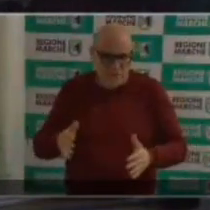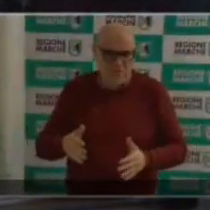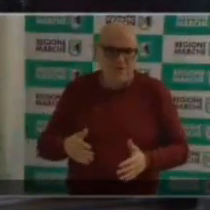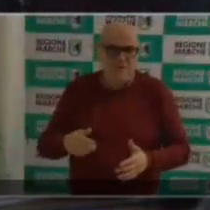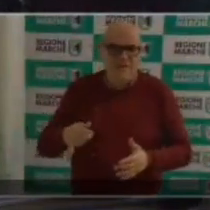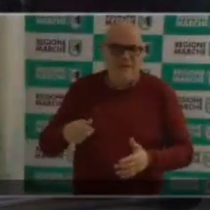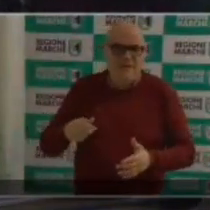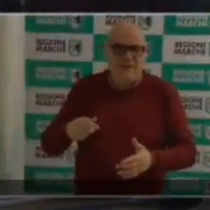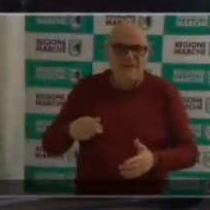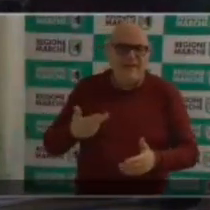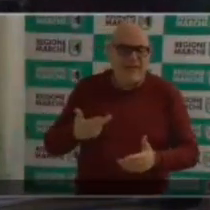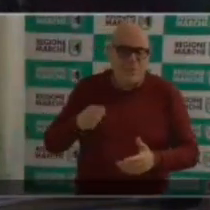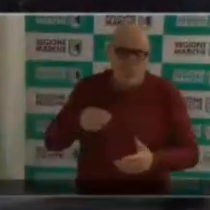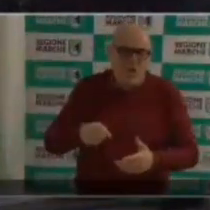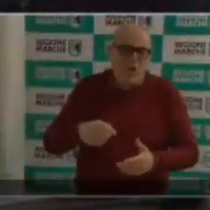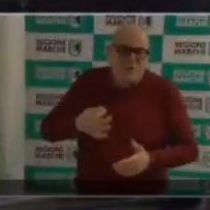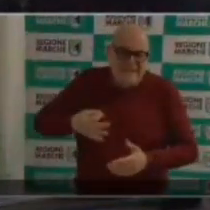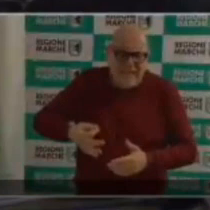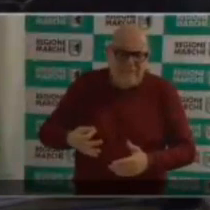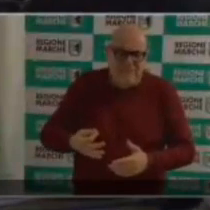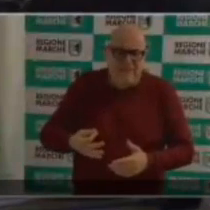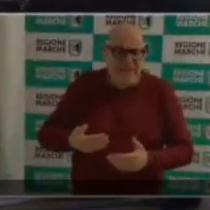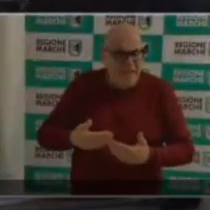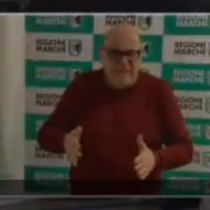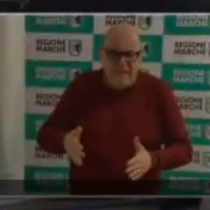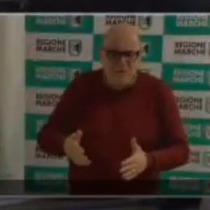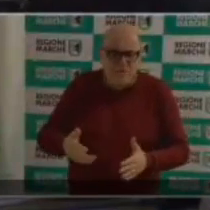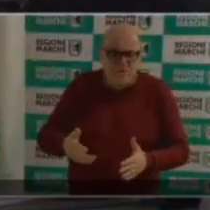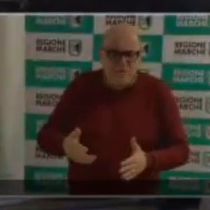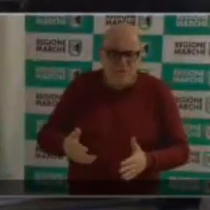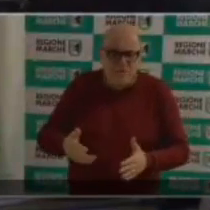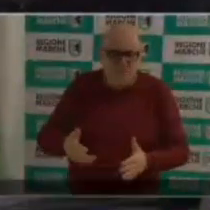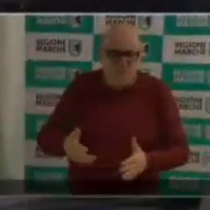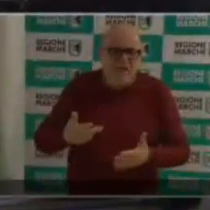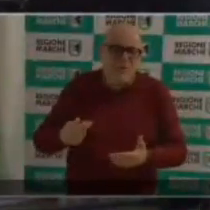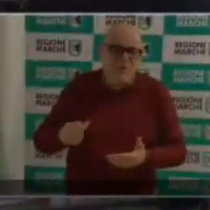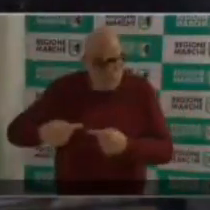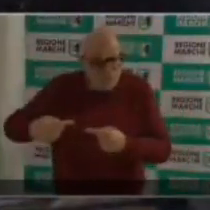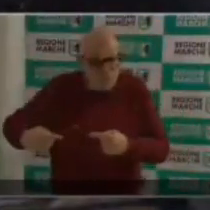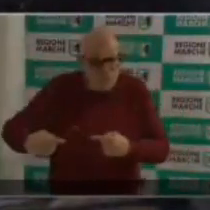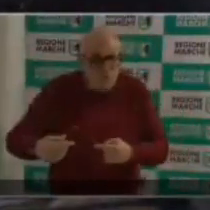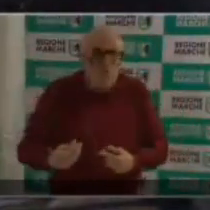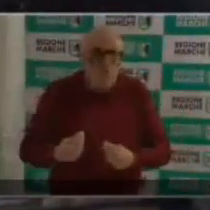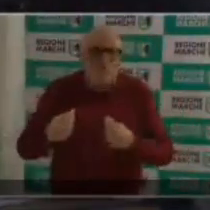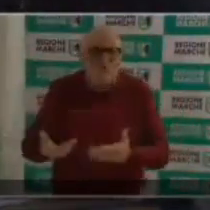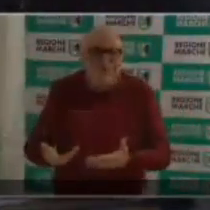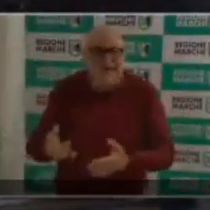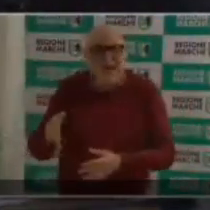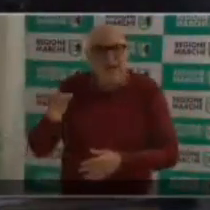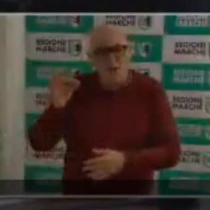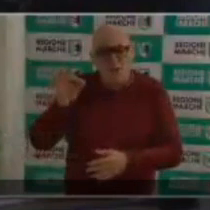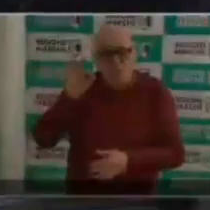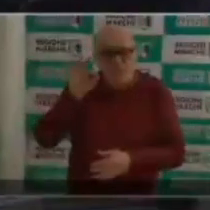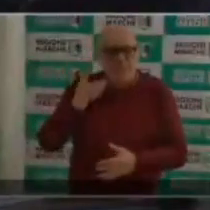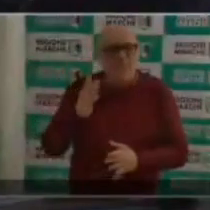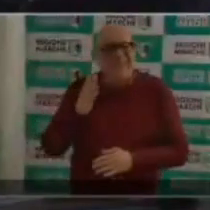Riesco, che l'ha tenuto sempre attivo e ha intenzione di tenerlo attivo in futuro, un punto di riferimento fisso